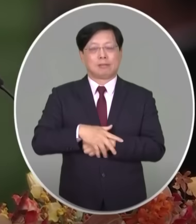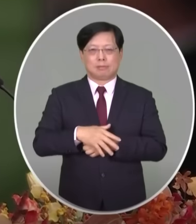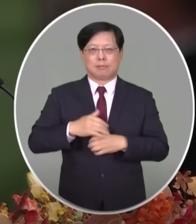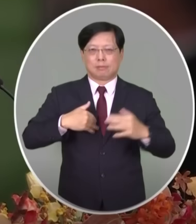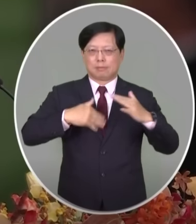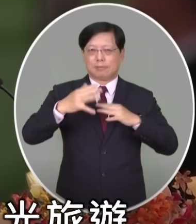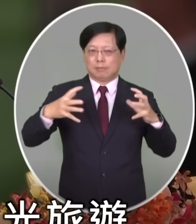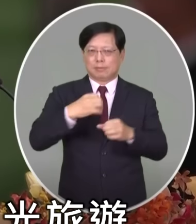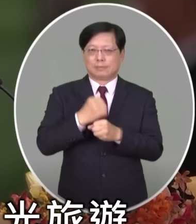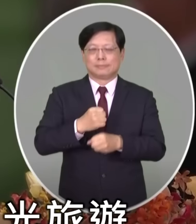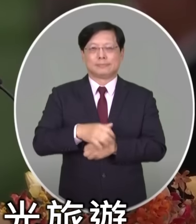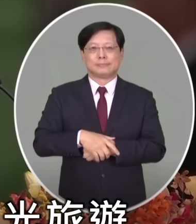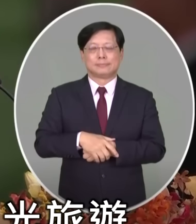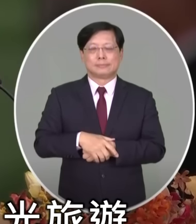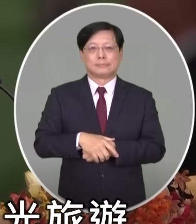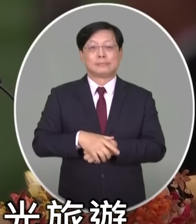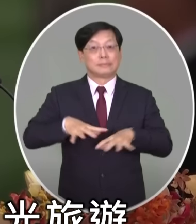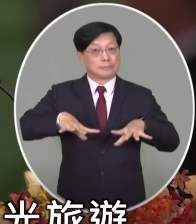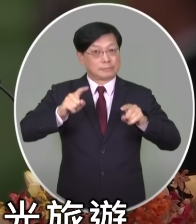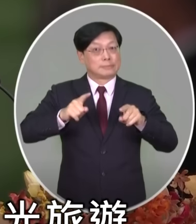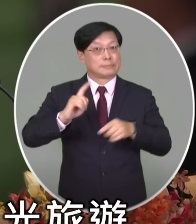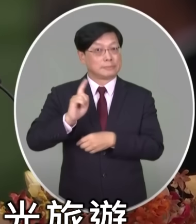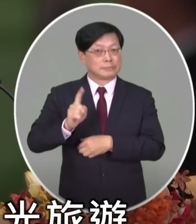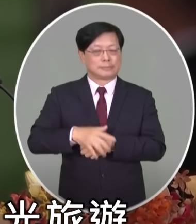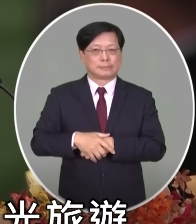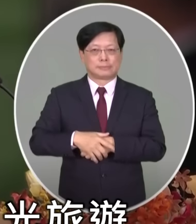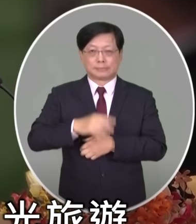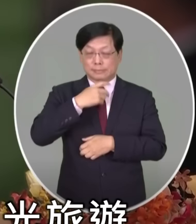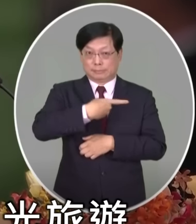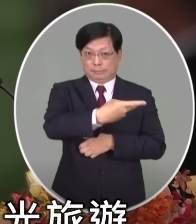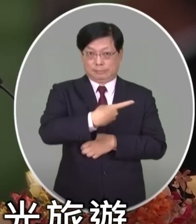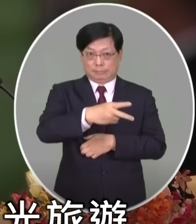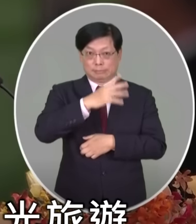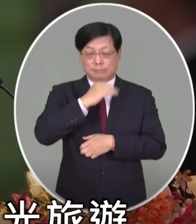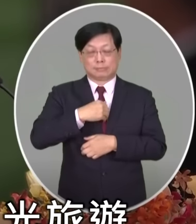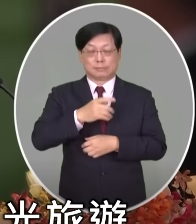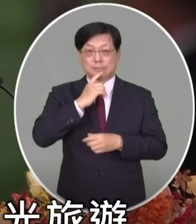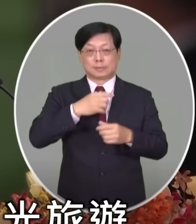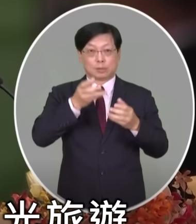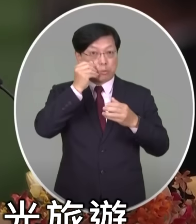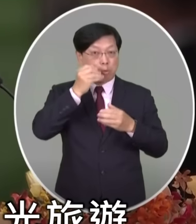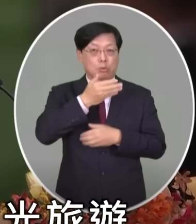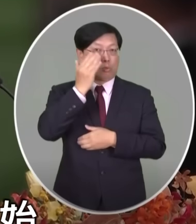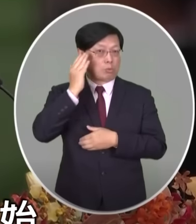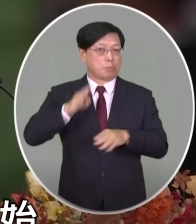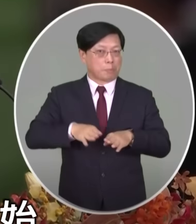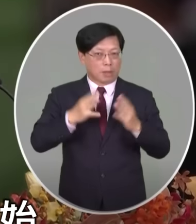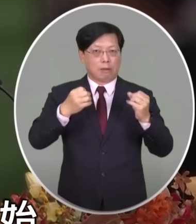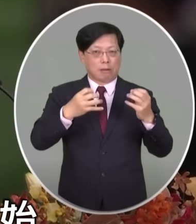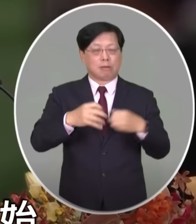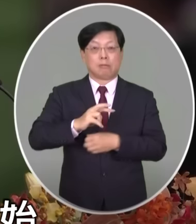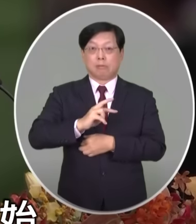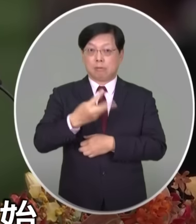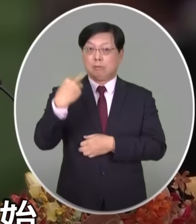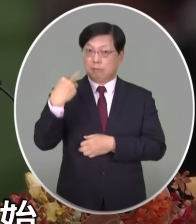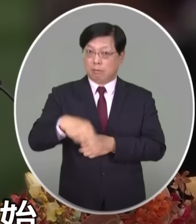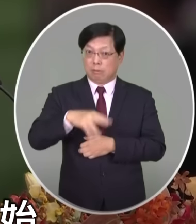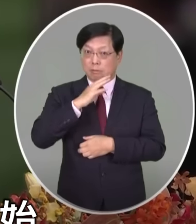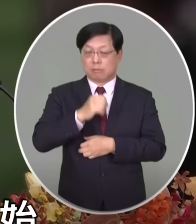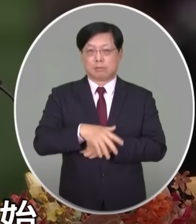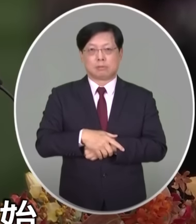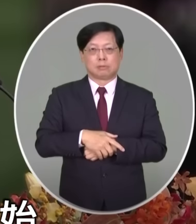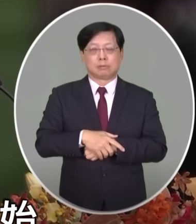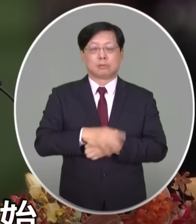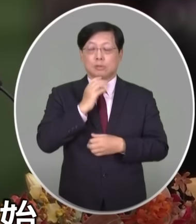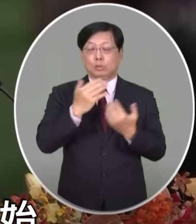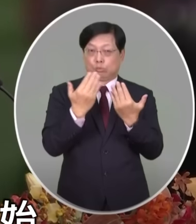作。可以先从重启双边对等的观光旅游以及学卫生